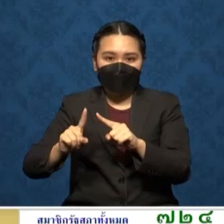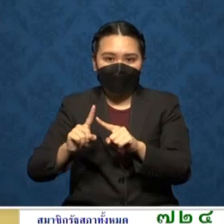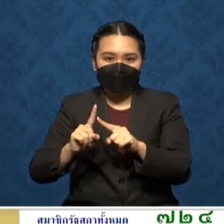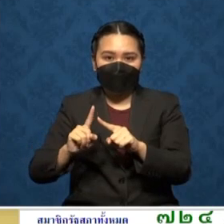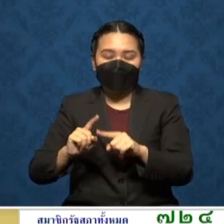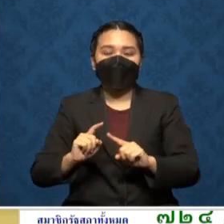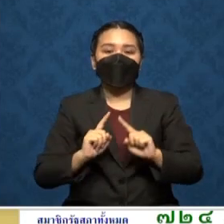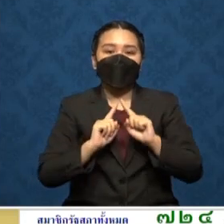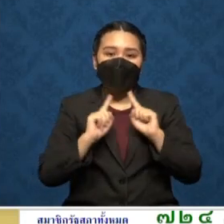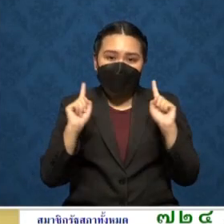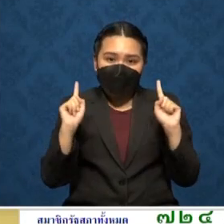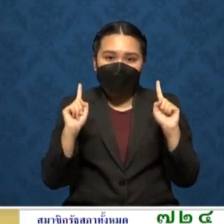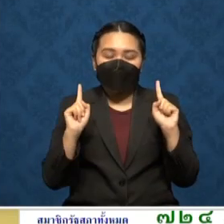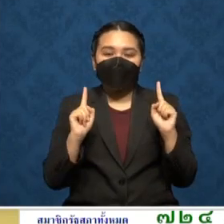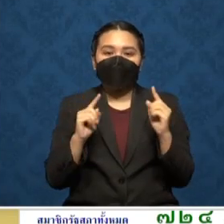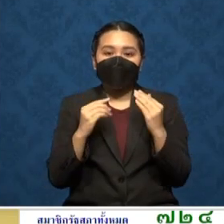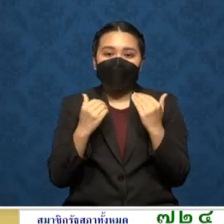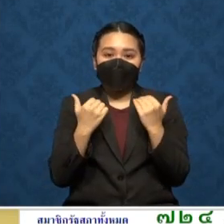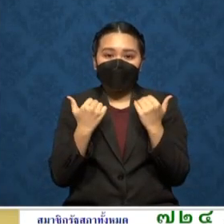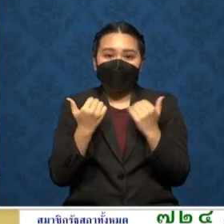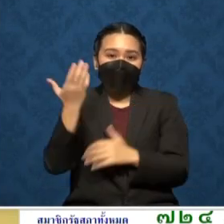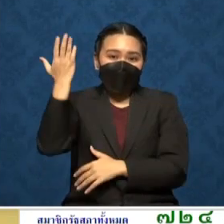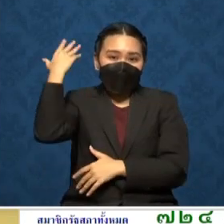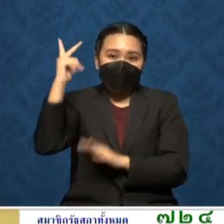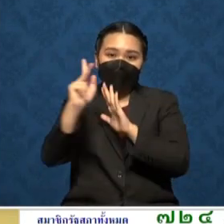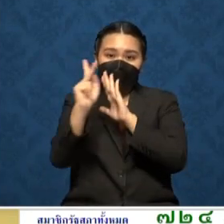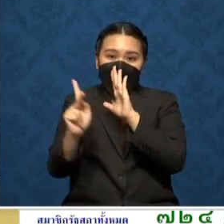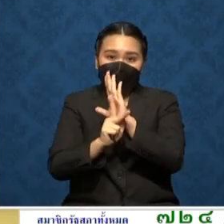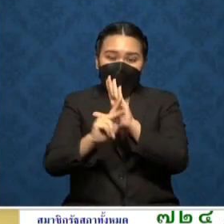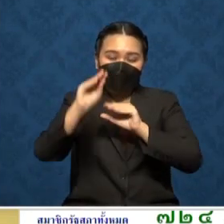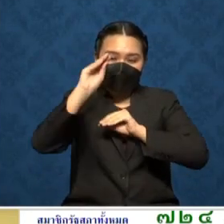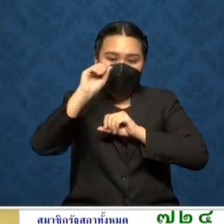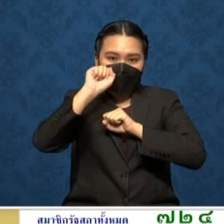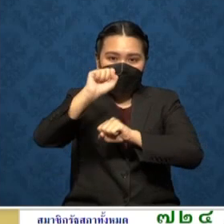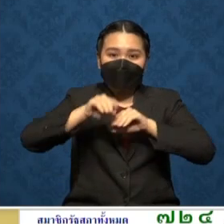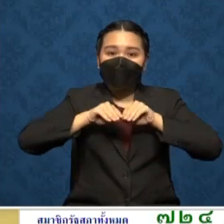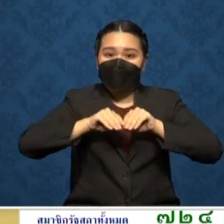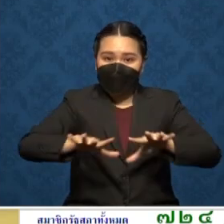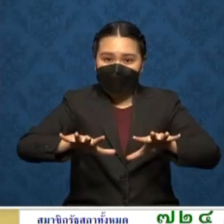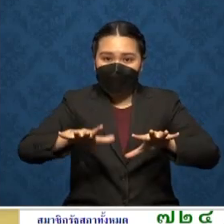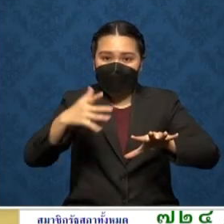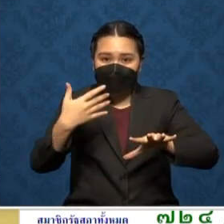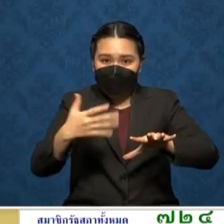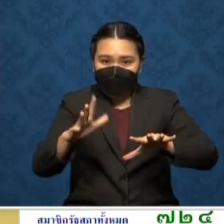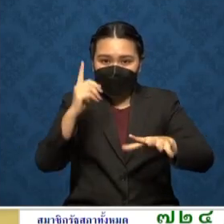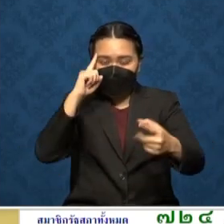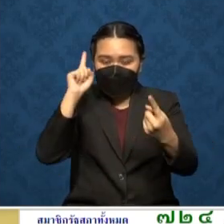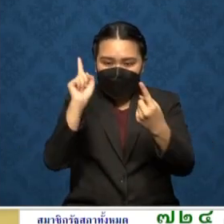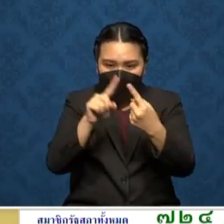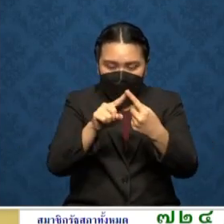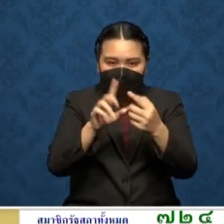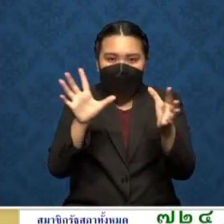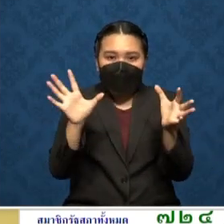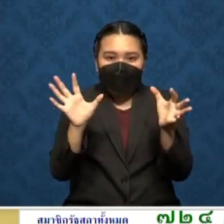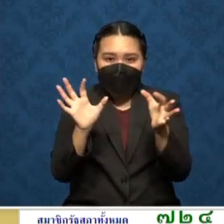แต่ปรากฏว่าสถานการณ์ในขณะที่ออกกฎหมายเหล่านั้นเพ่งเล็งไปถึงเรื่องความสัมพัน